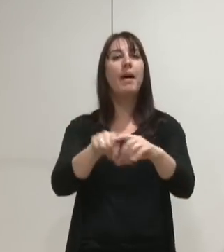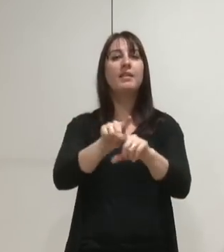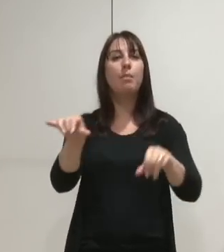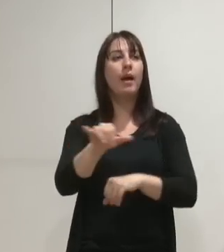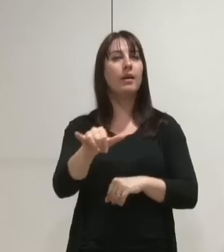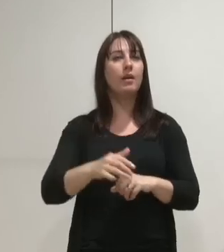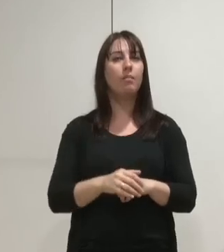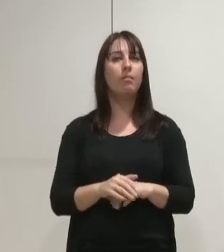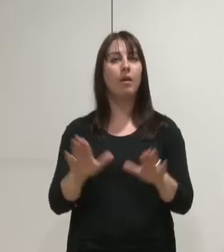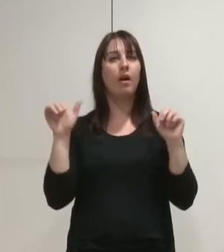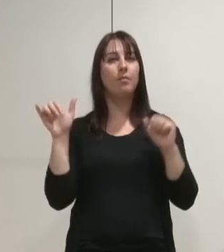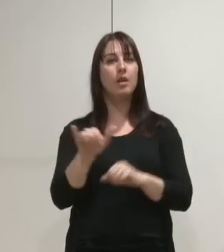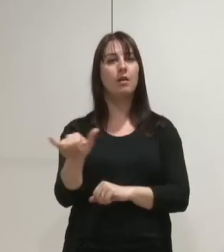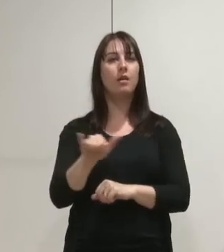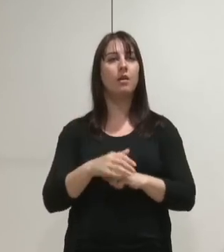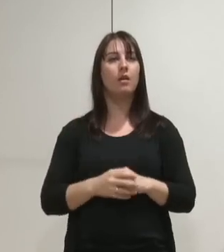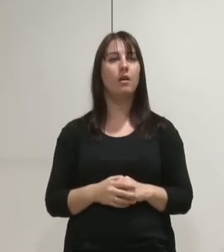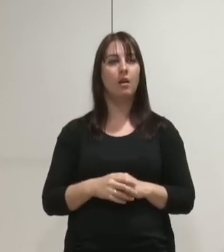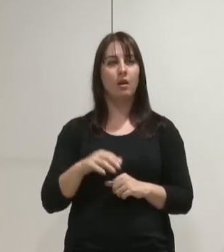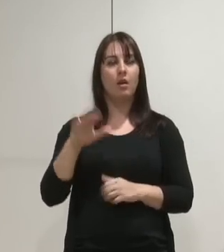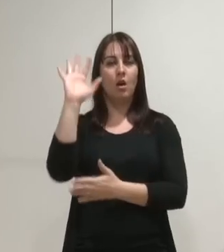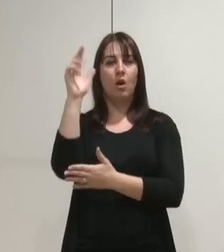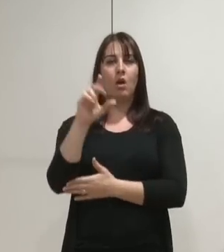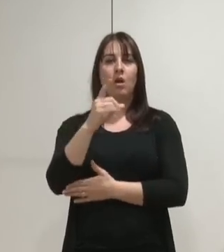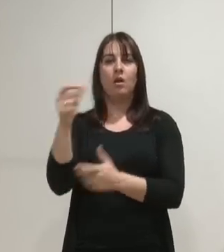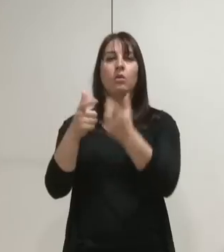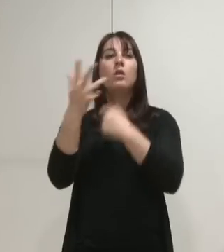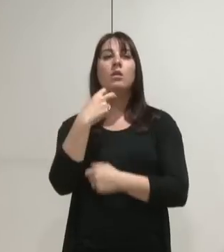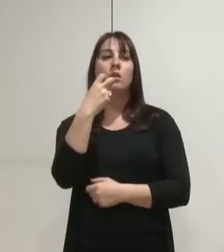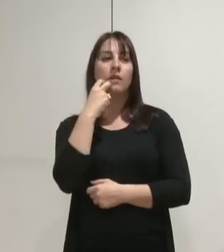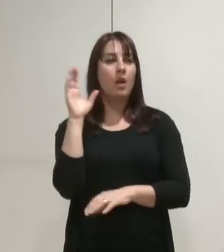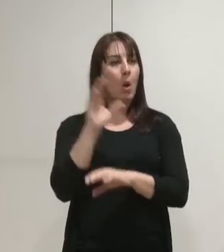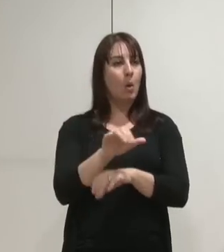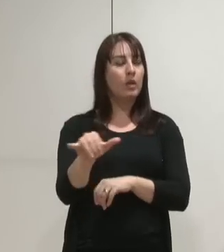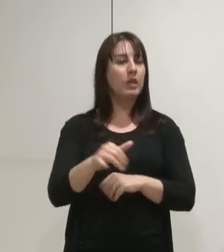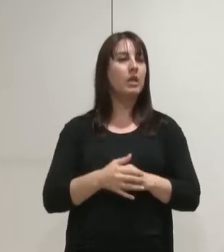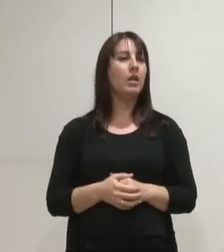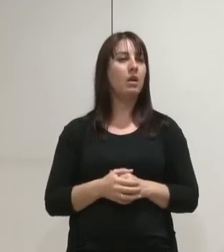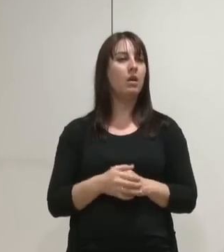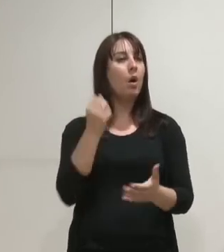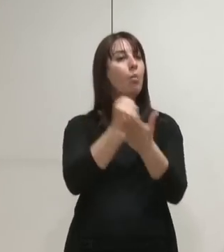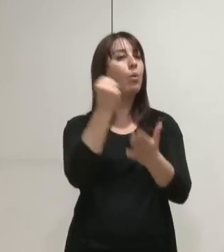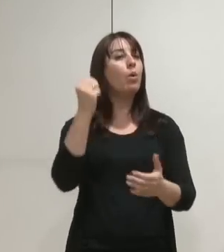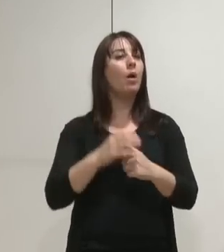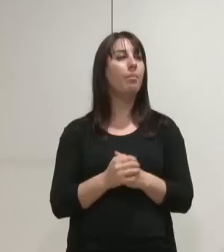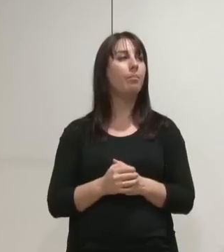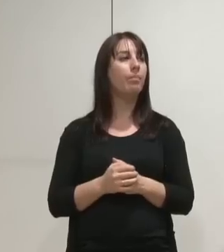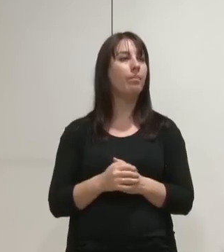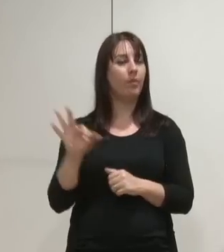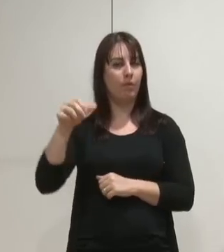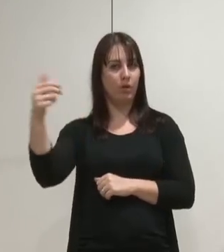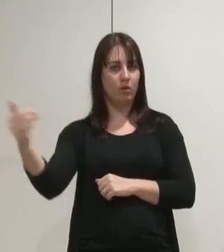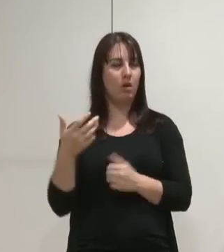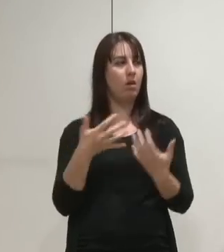au vote qui s'abstient umpudi société civile qui vote contre qui vote pour Front